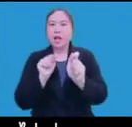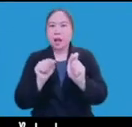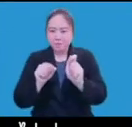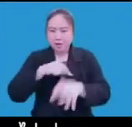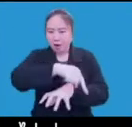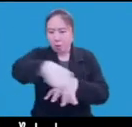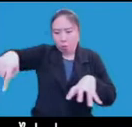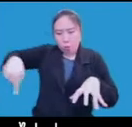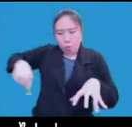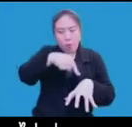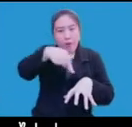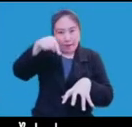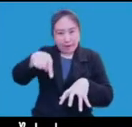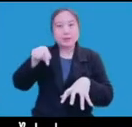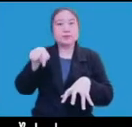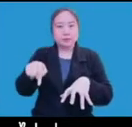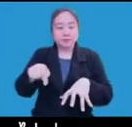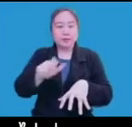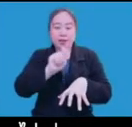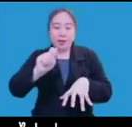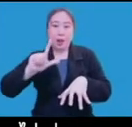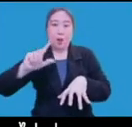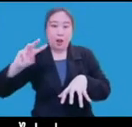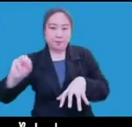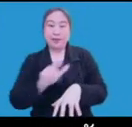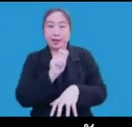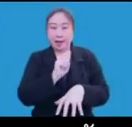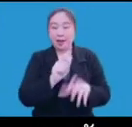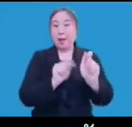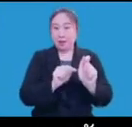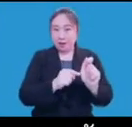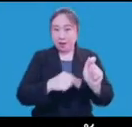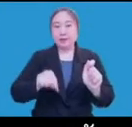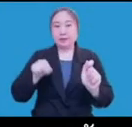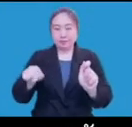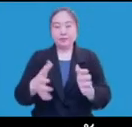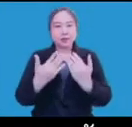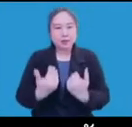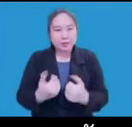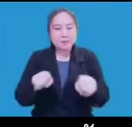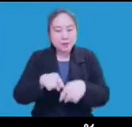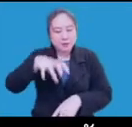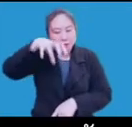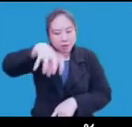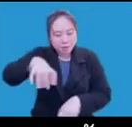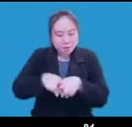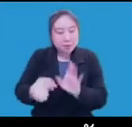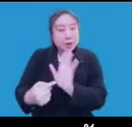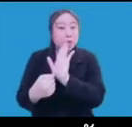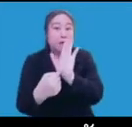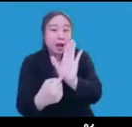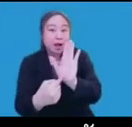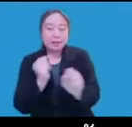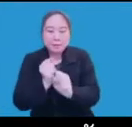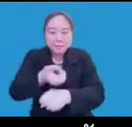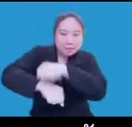นี่ยนะคะหรือ ALM เนี่ยก็ A ก็คืออำเภอแล็บโมเดลนะคะที่เราเรียกว่าแล็บโมเดลเนื่องจากว่ามันจะเป็นโมเด